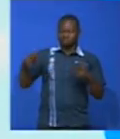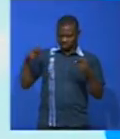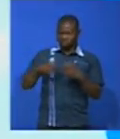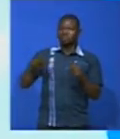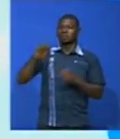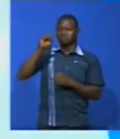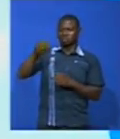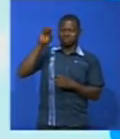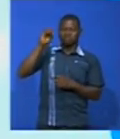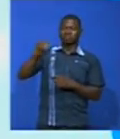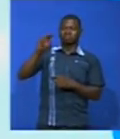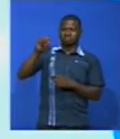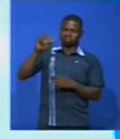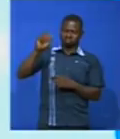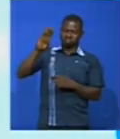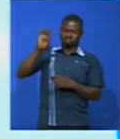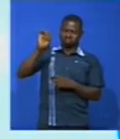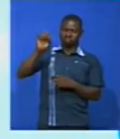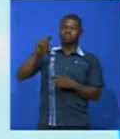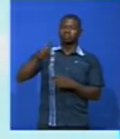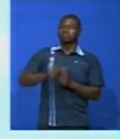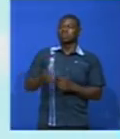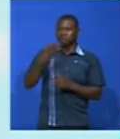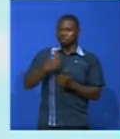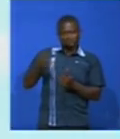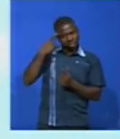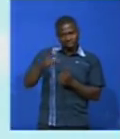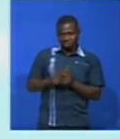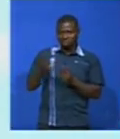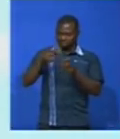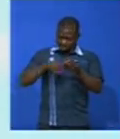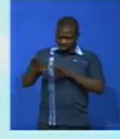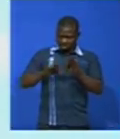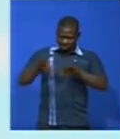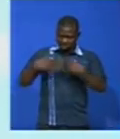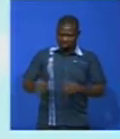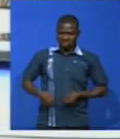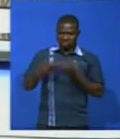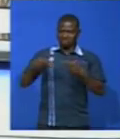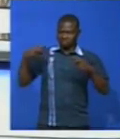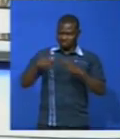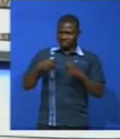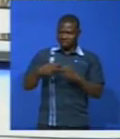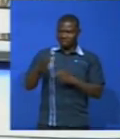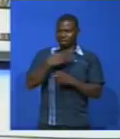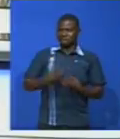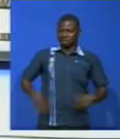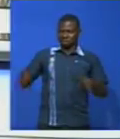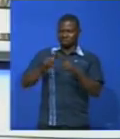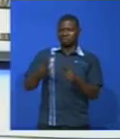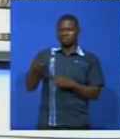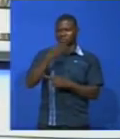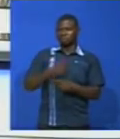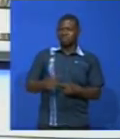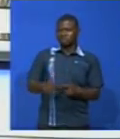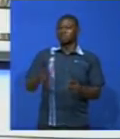le processus de fourniture de l'énergie lui a été expliqué ainsi que les difficultés rencontrées par le personnel dans cette centrale. Le